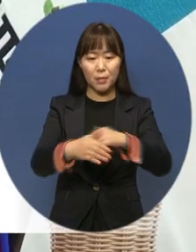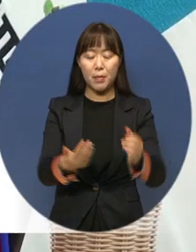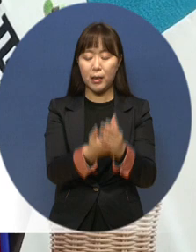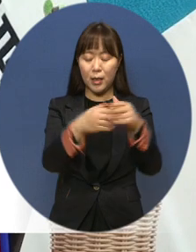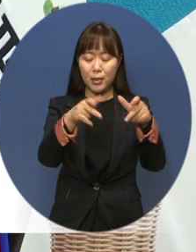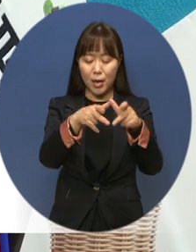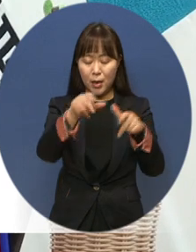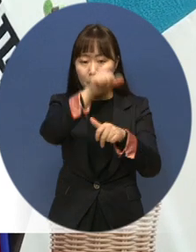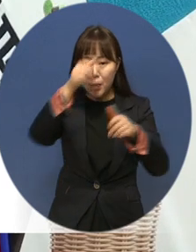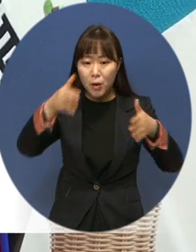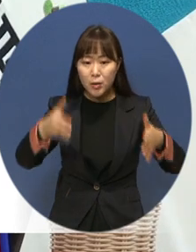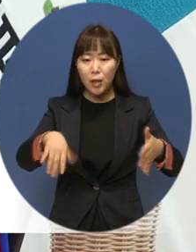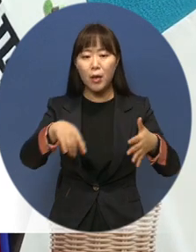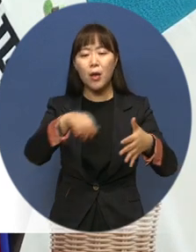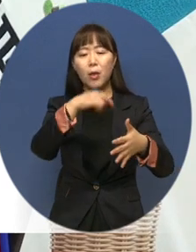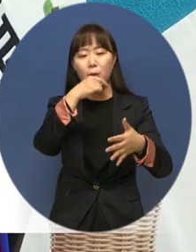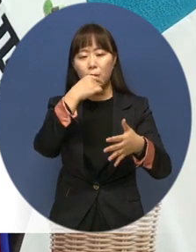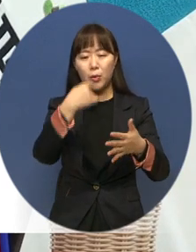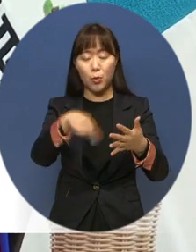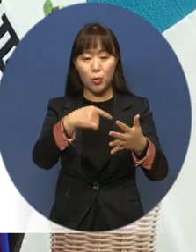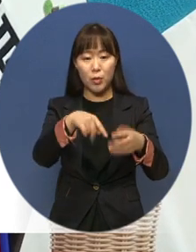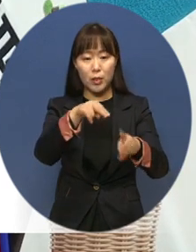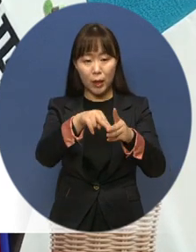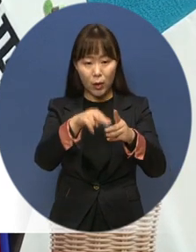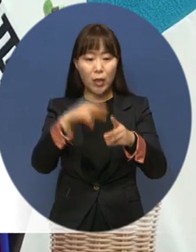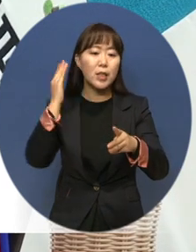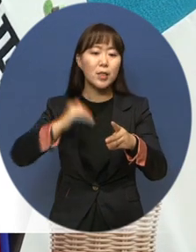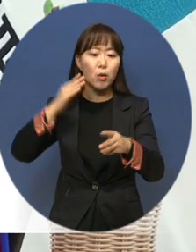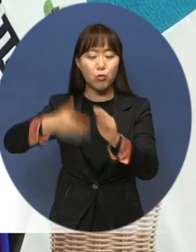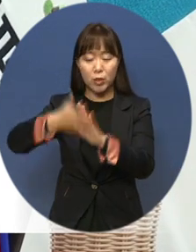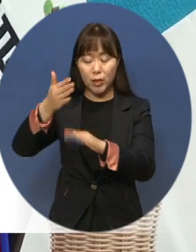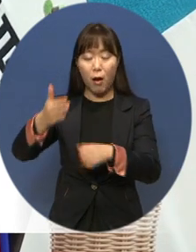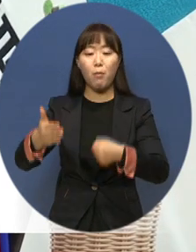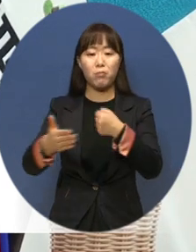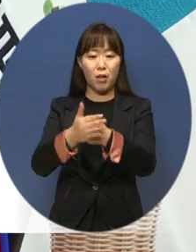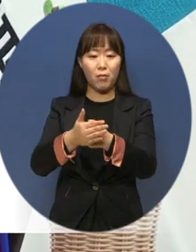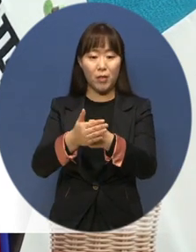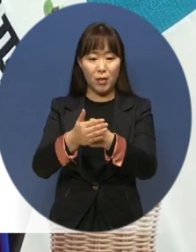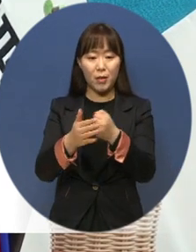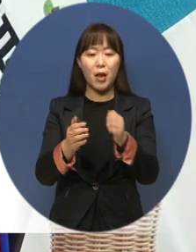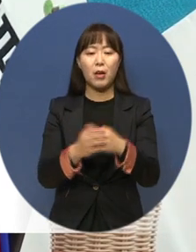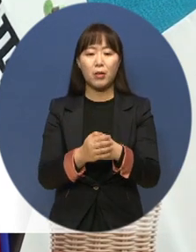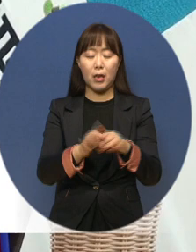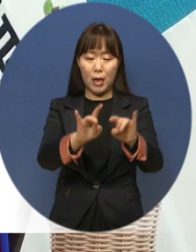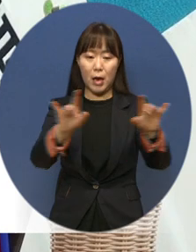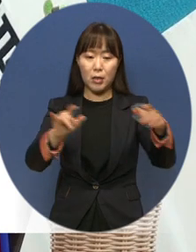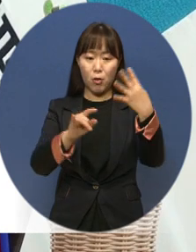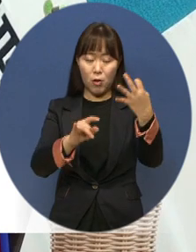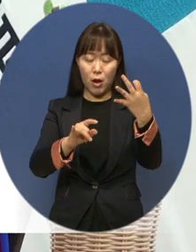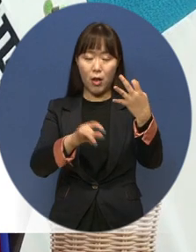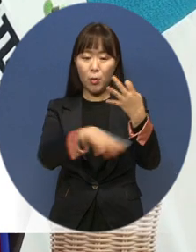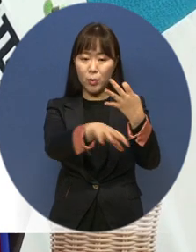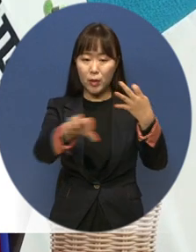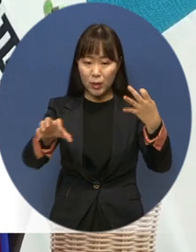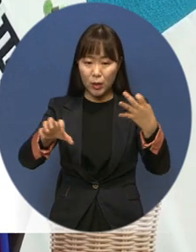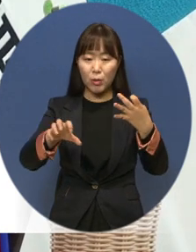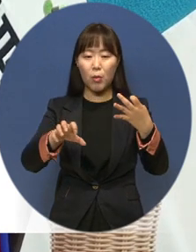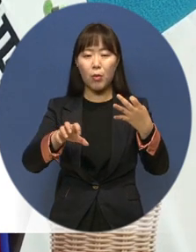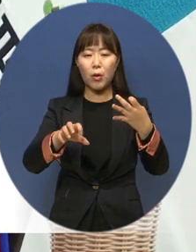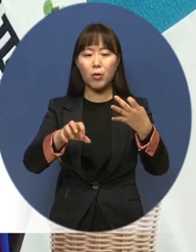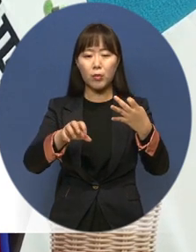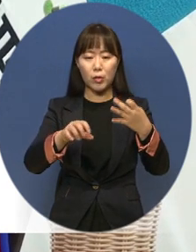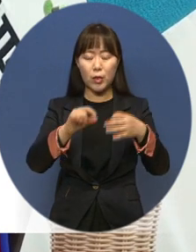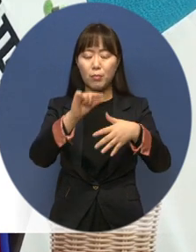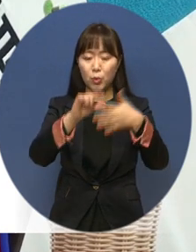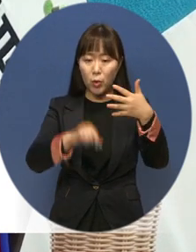발달장애인 평생교육센터가 의정부시가 지정이 되어 있습니다. 각동 14군데에서 운영되는 주민자치